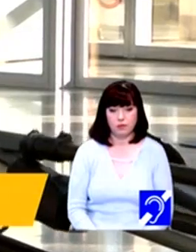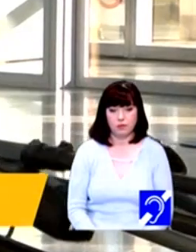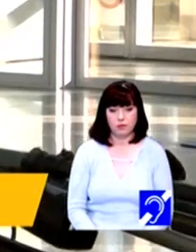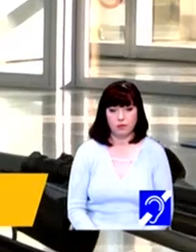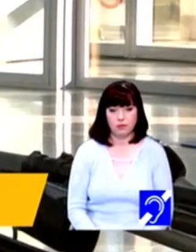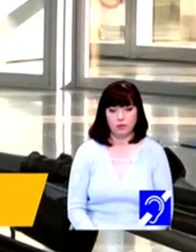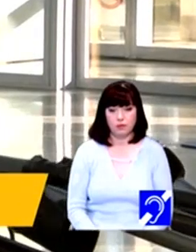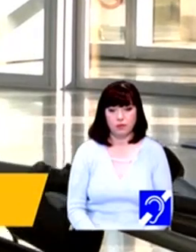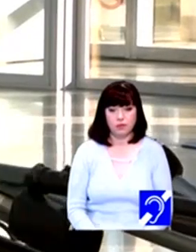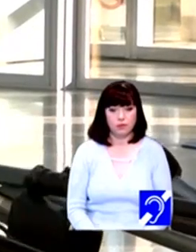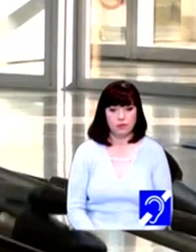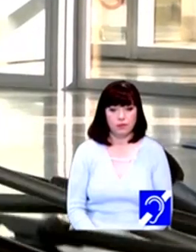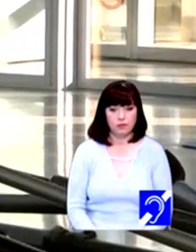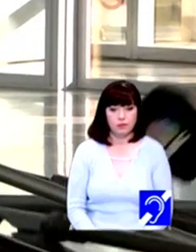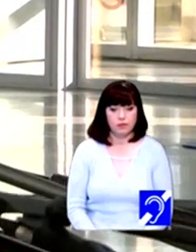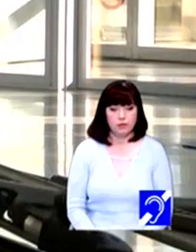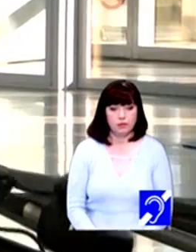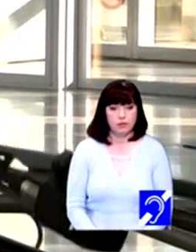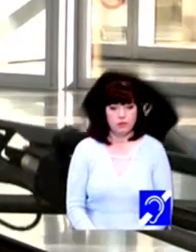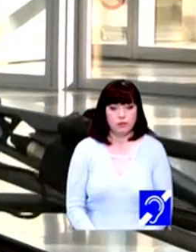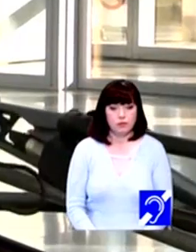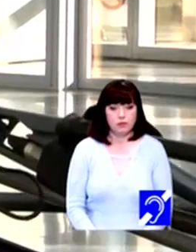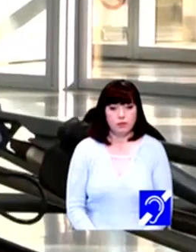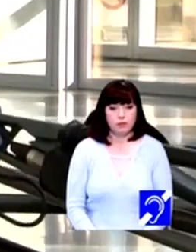ones when we have started to build this posture.